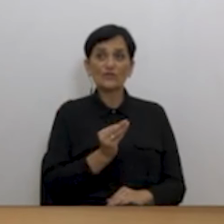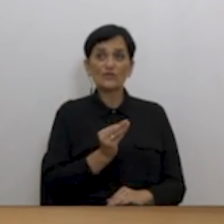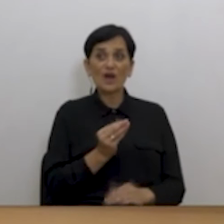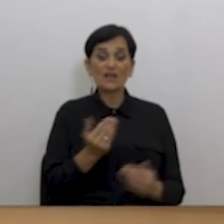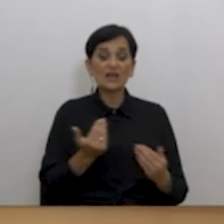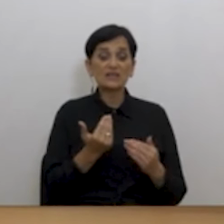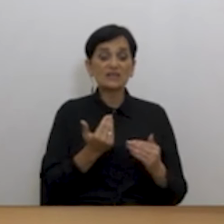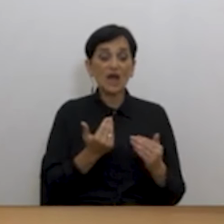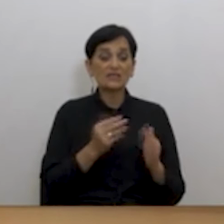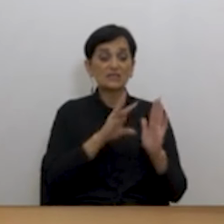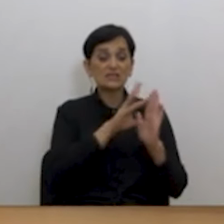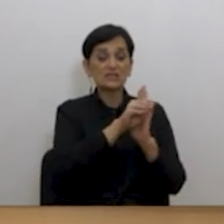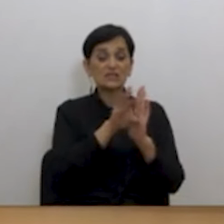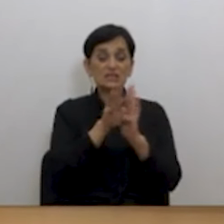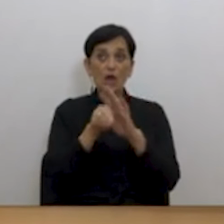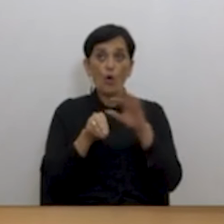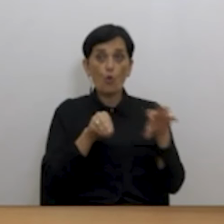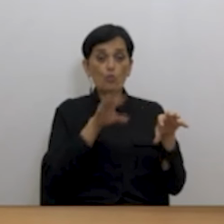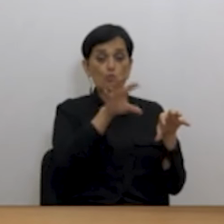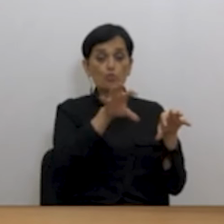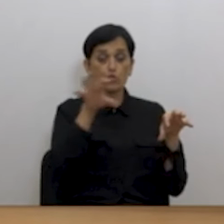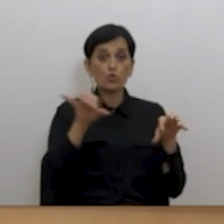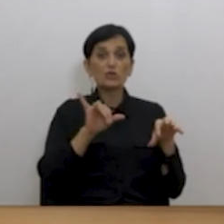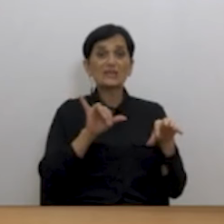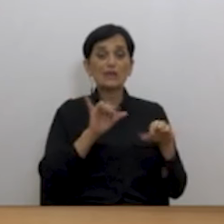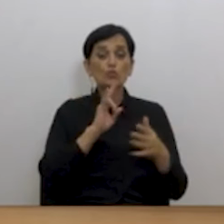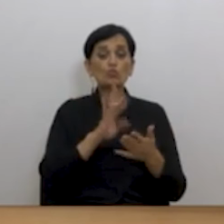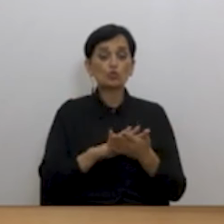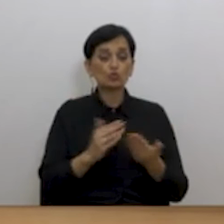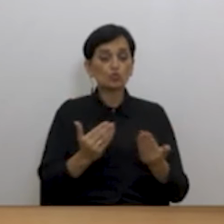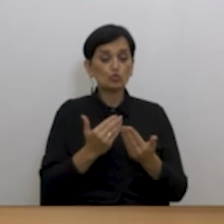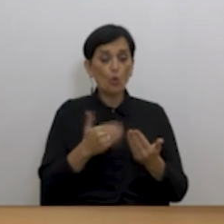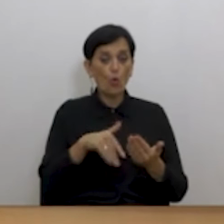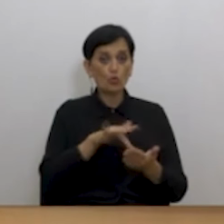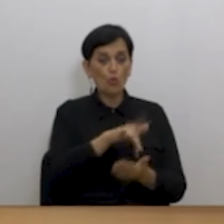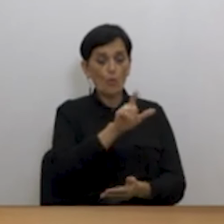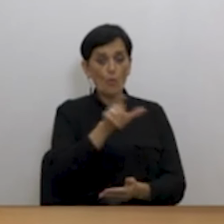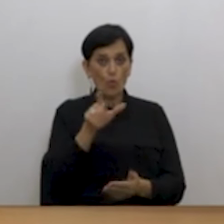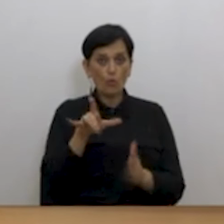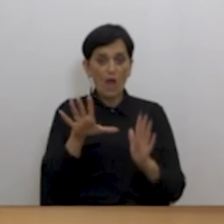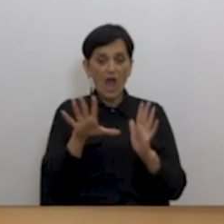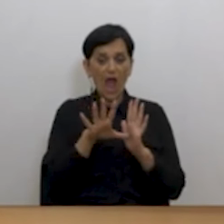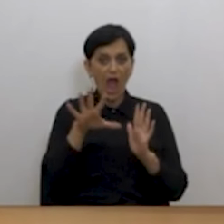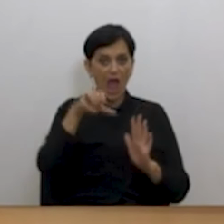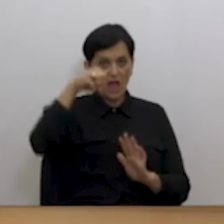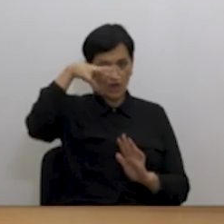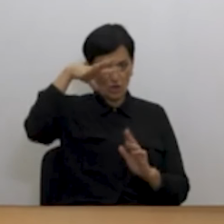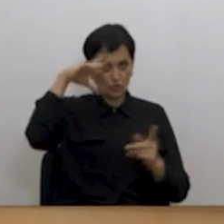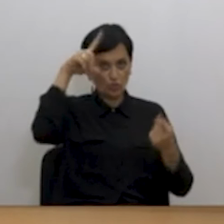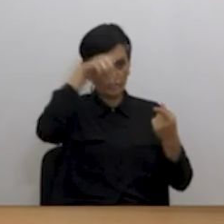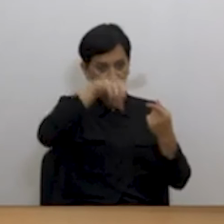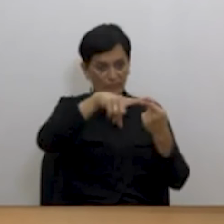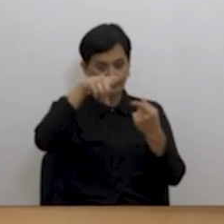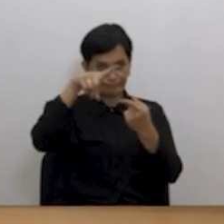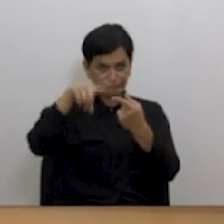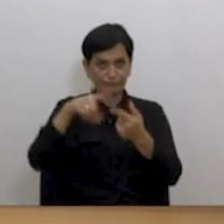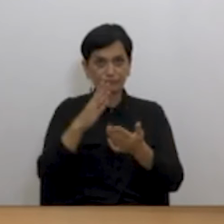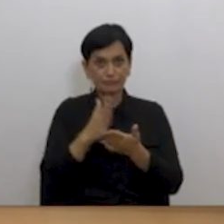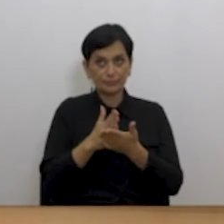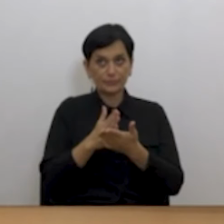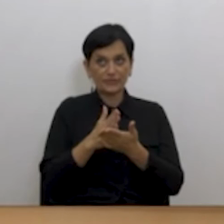პუნქტში, სადაც მოსახლეობა მუდმივად ცხოვრობს, ყველგან ელექტროენერგია მიყვანილი არის.